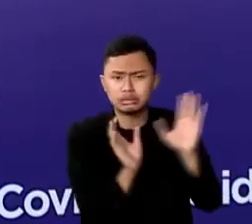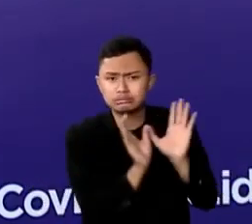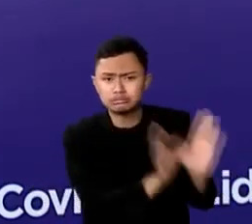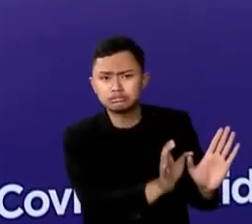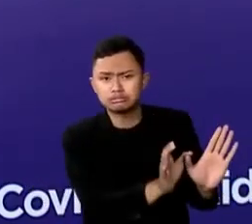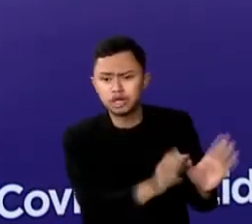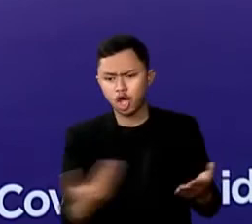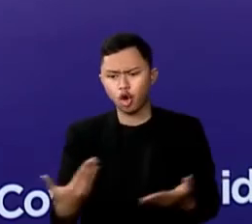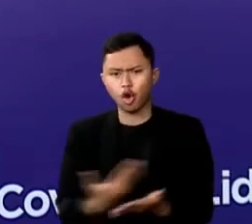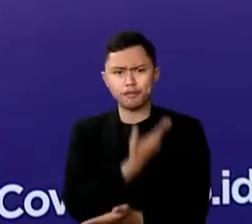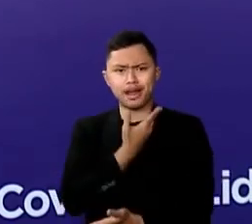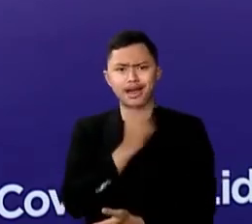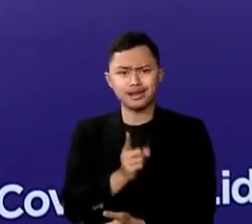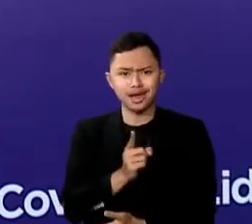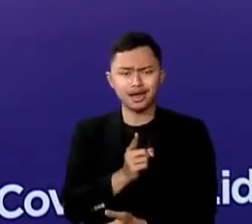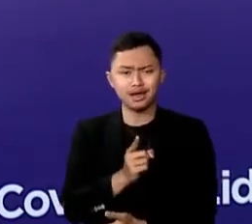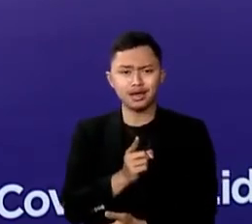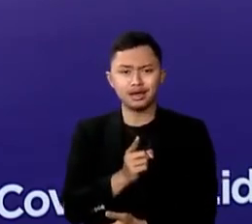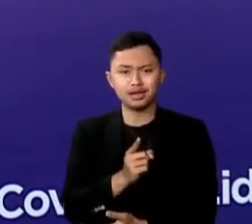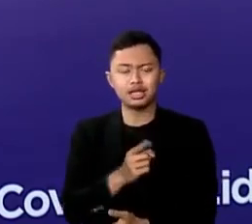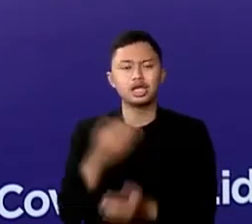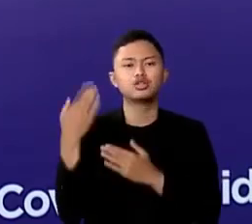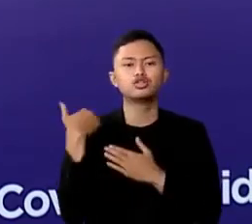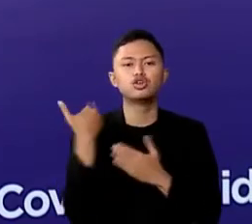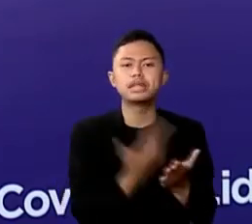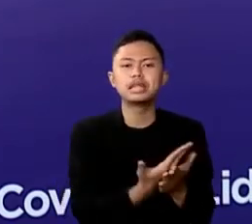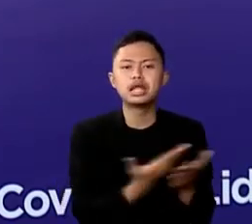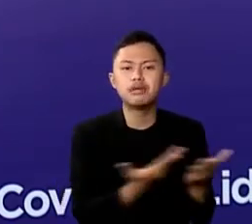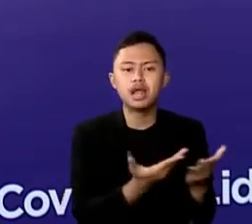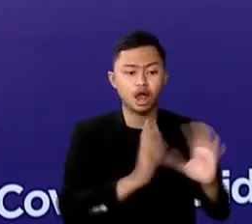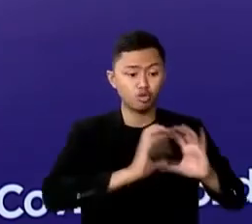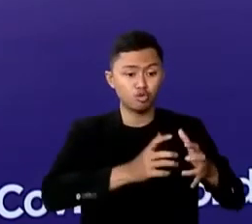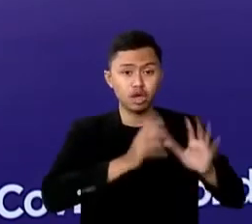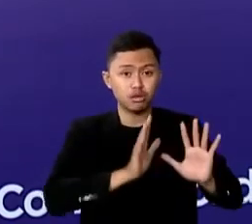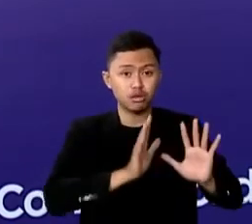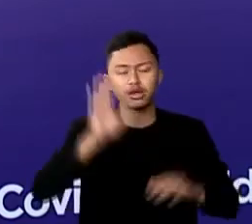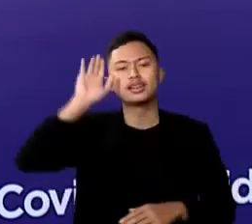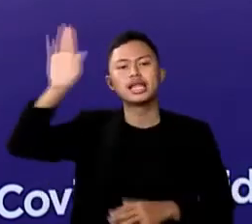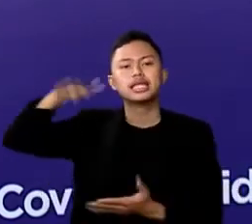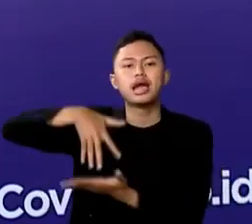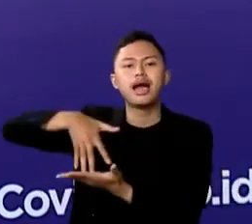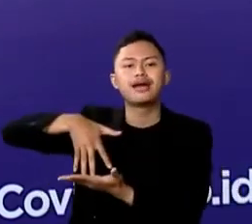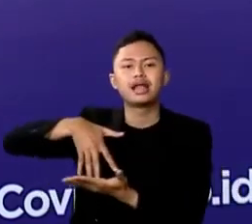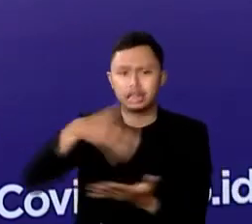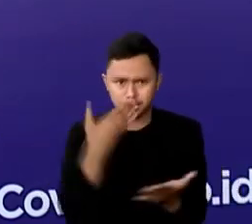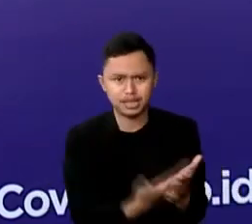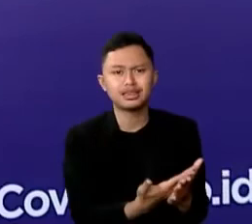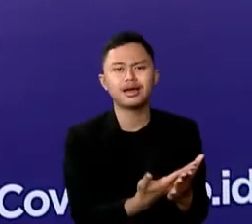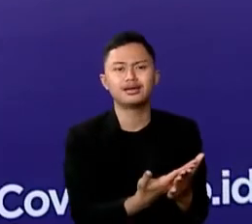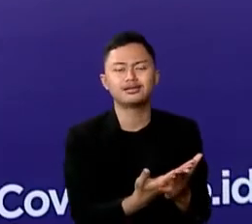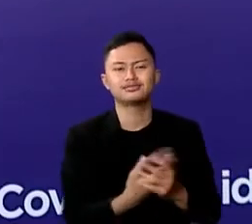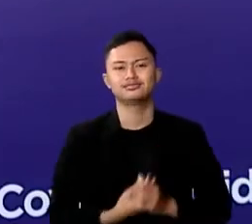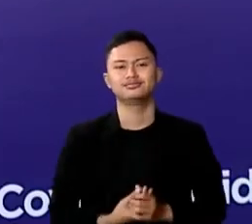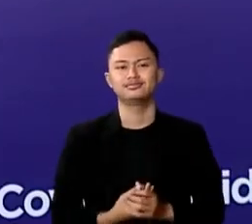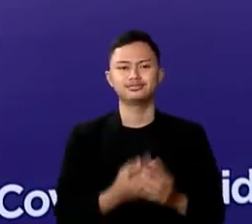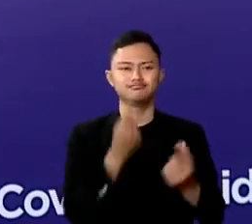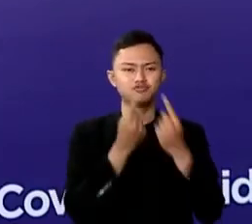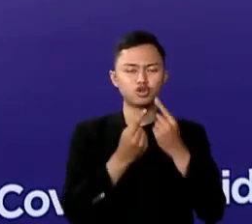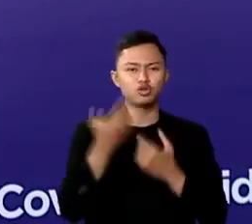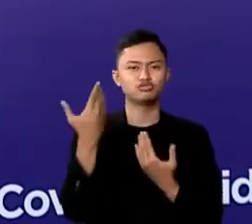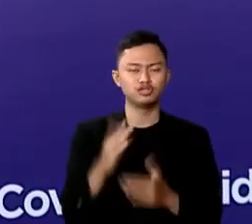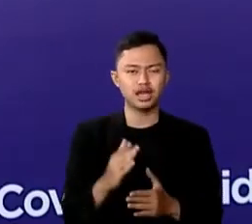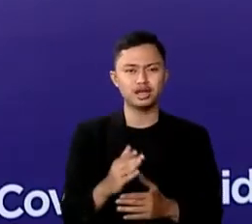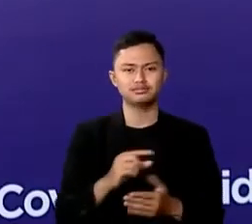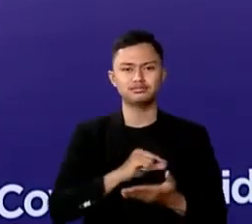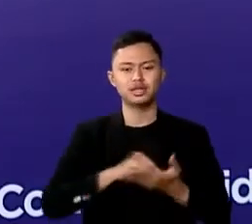menimbulkan korban jiwa bukan hanya dimintai pertanggungjawaban di dunia tetapi juga di akhirat saya akhiri those kita kali ini saya